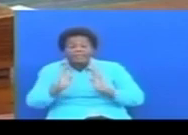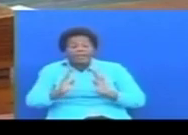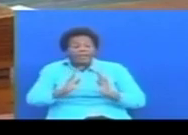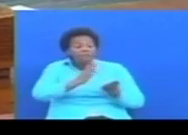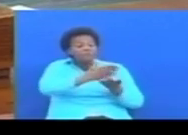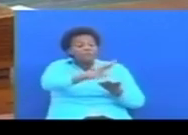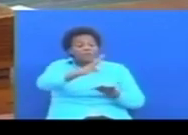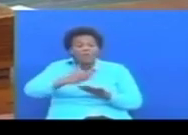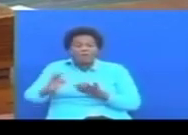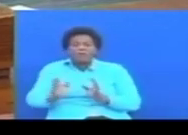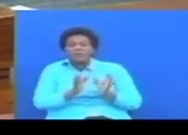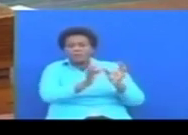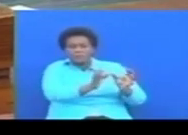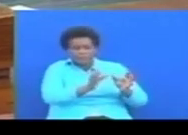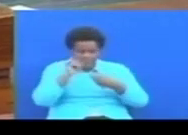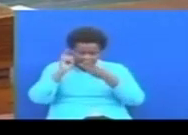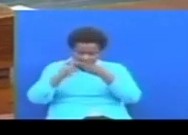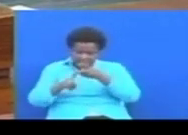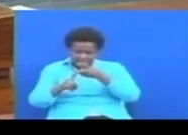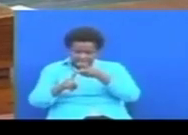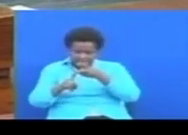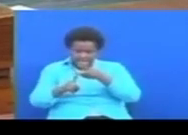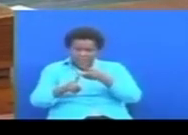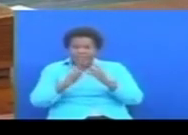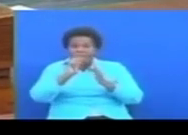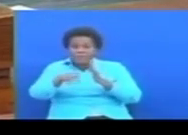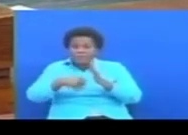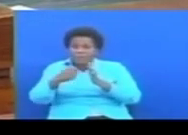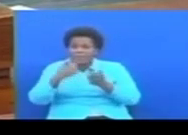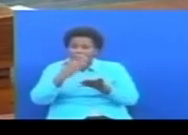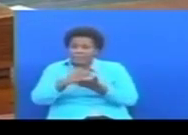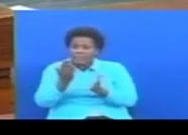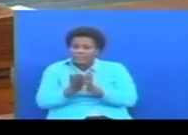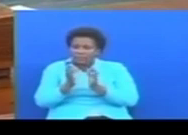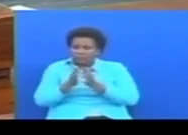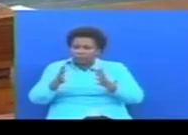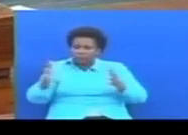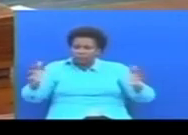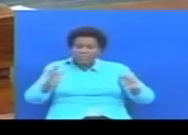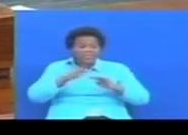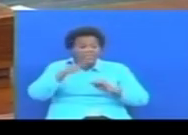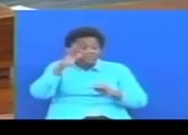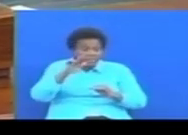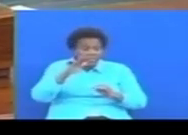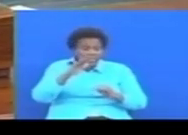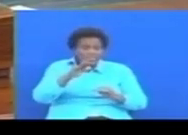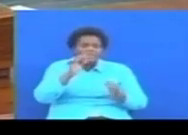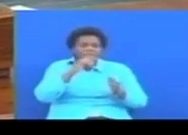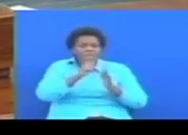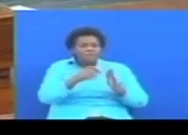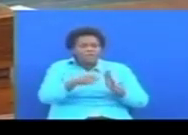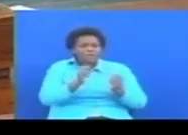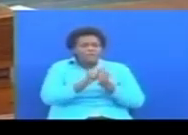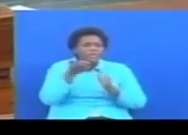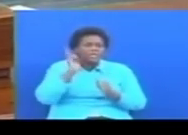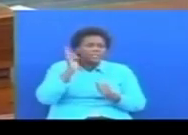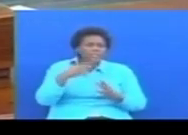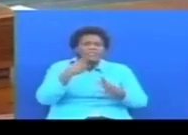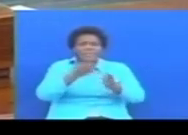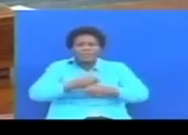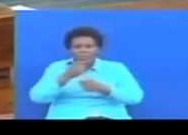uwekezaji. Mbili, kukuza sekta ya viwanda, hususan viwanda vya kusindika mazao ya maliasili na kilimo. Viwanda